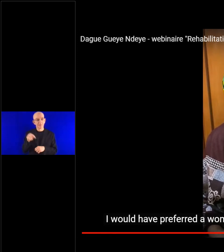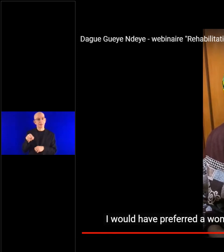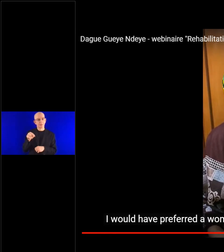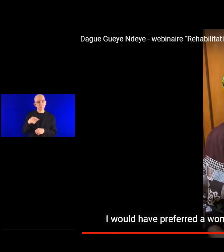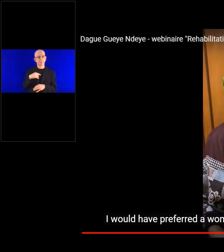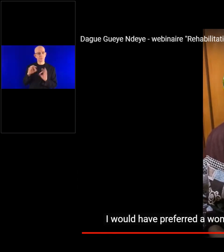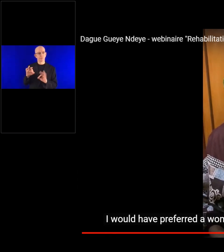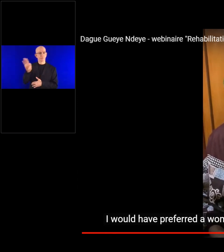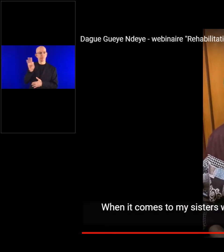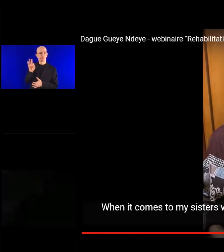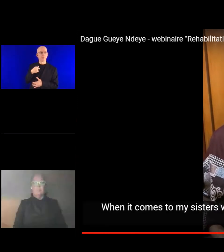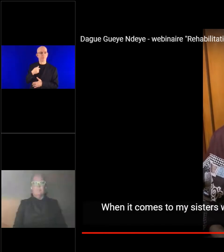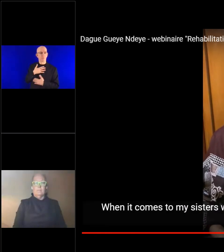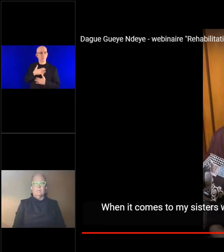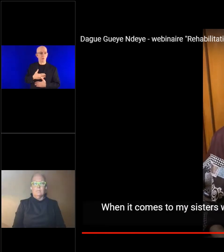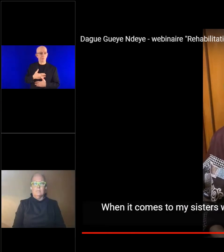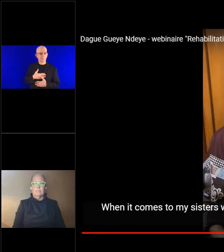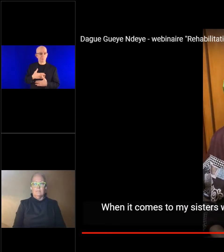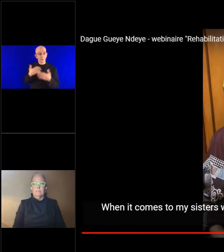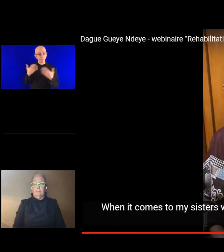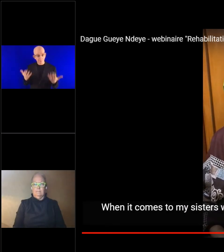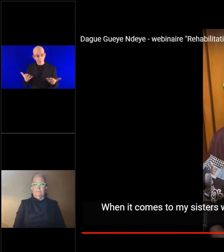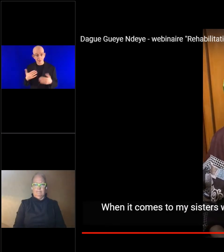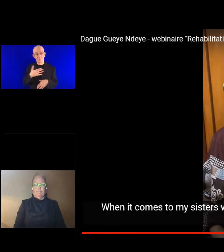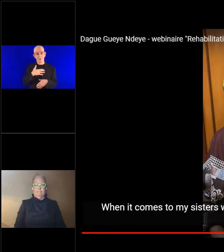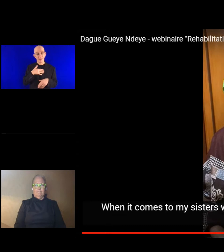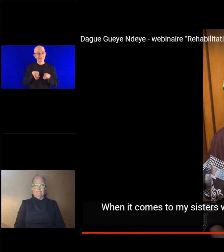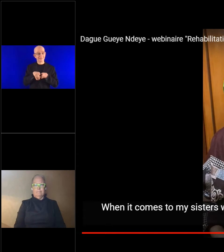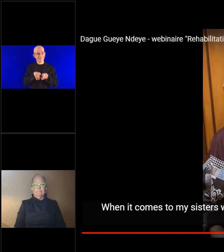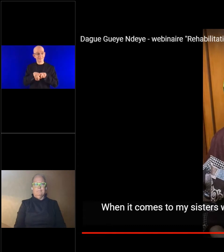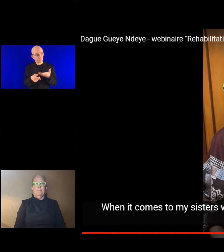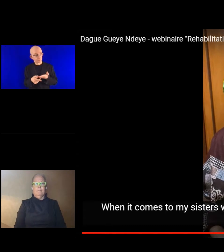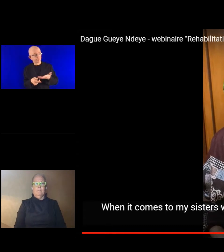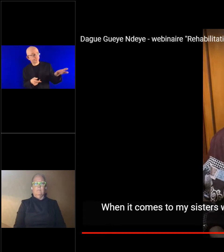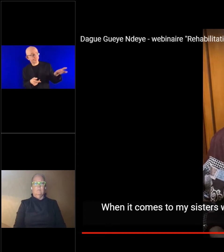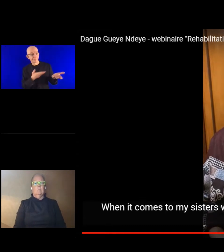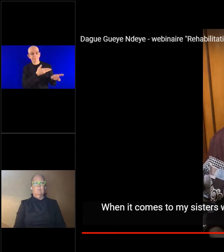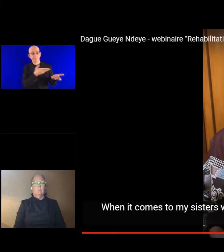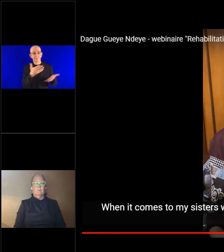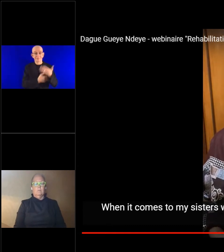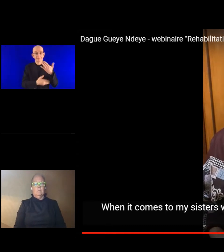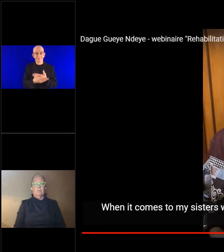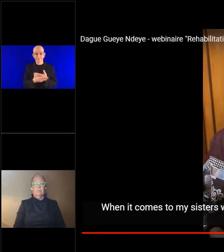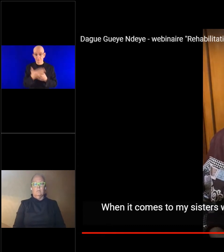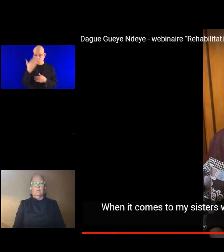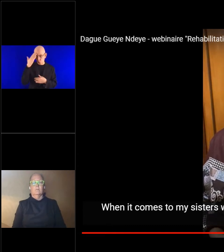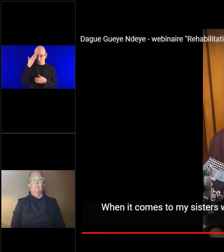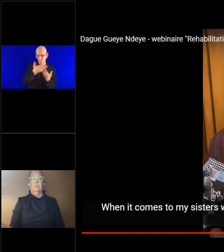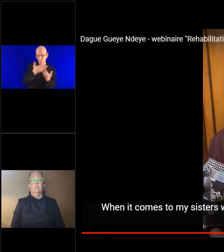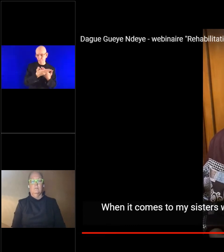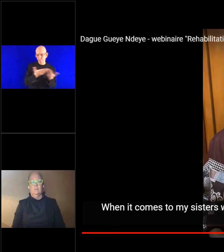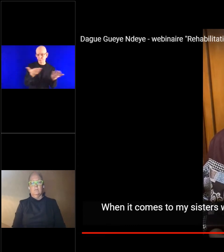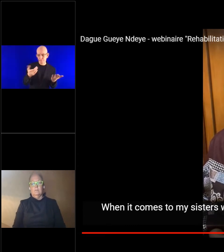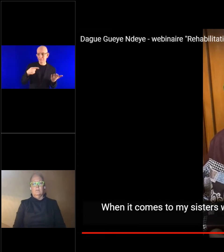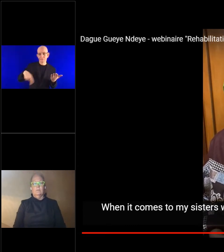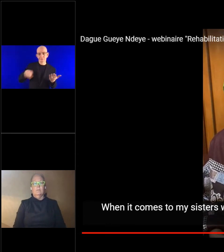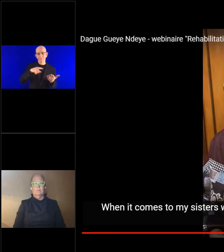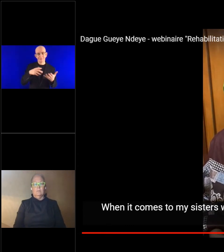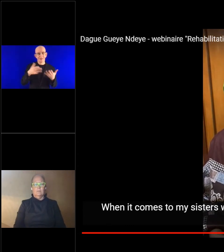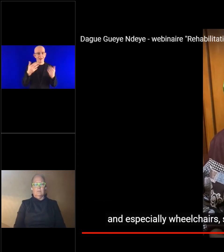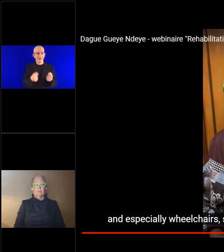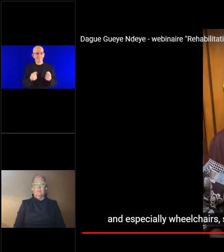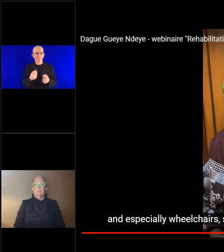m'accompagner dans ce sens. Par rapport à mes autres sœurs handicapées aussi, je sais que sur le plan des aides